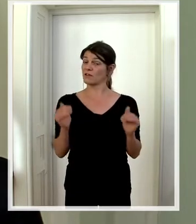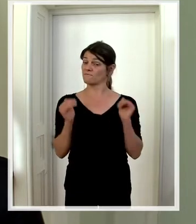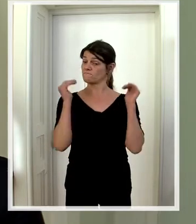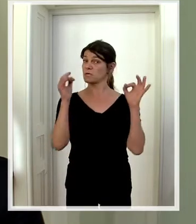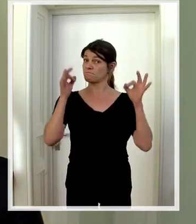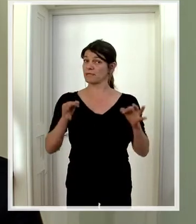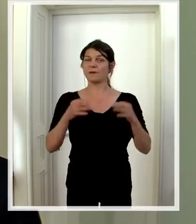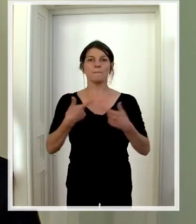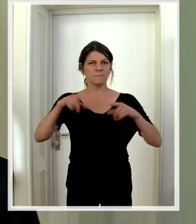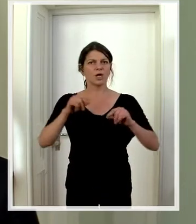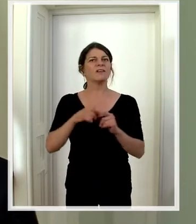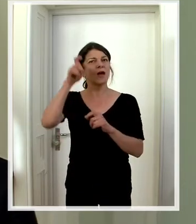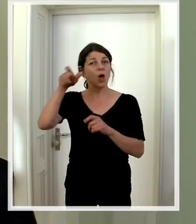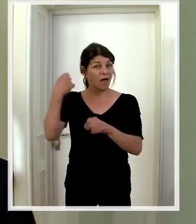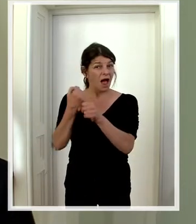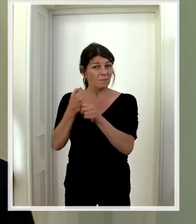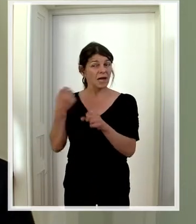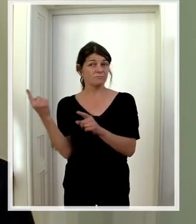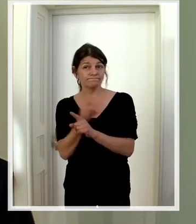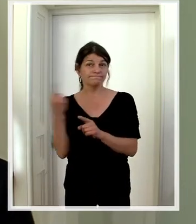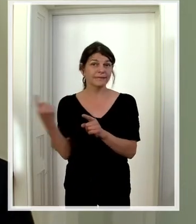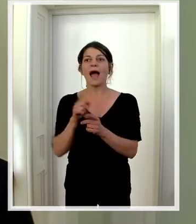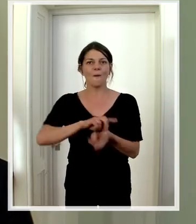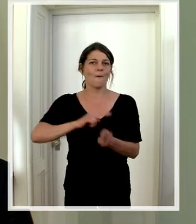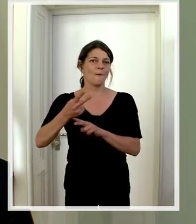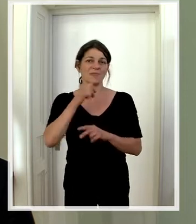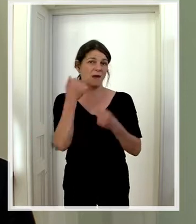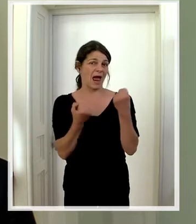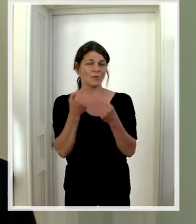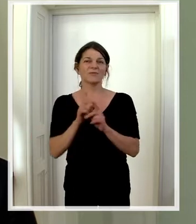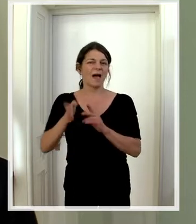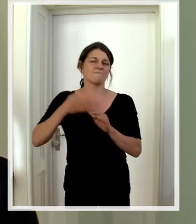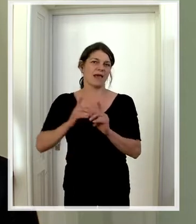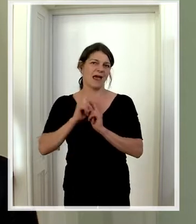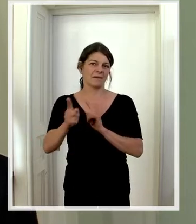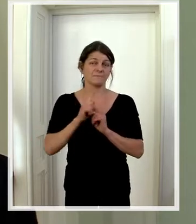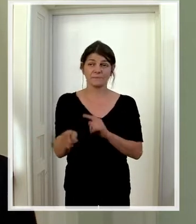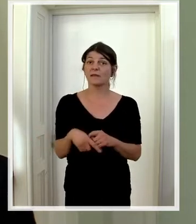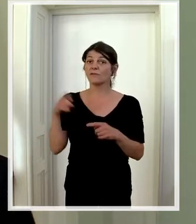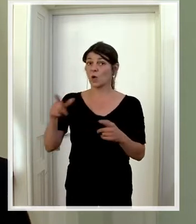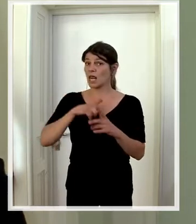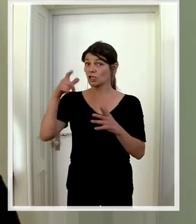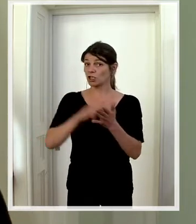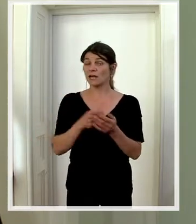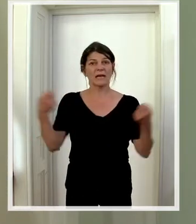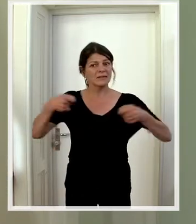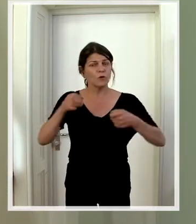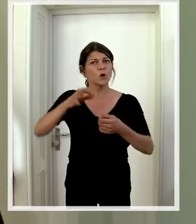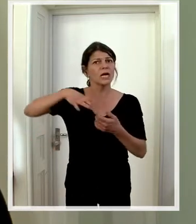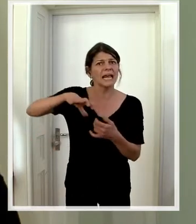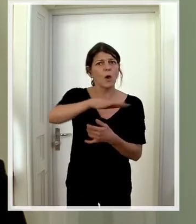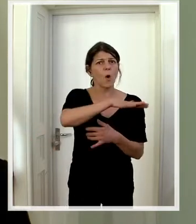Pendler umsteigen. Für Liechtenstein ist es eine Investition in die Region, für die Liechtensteiner ist es eine Investition in eine